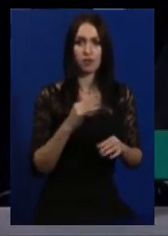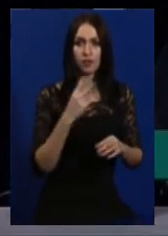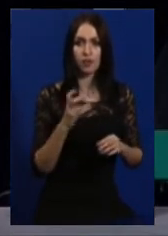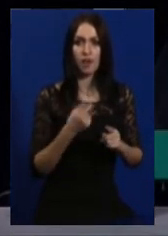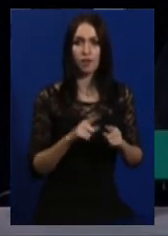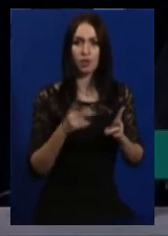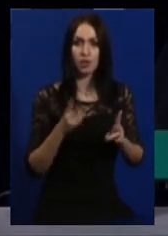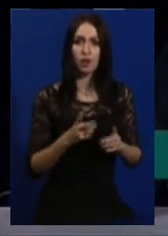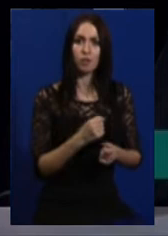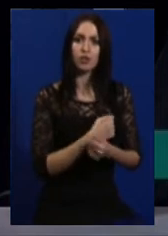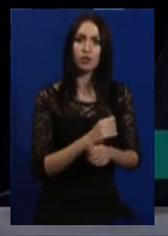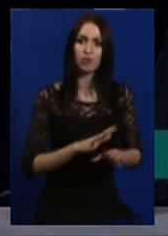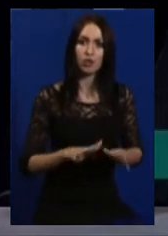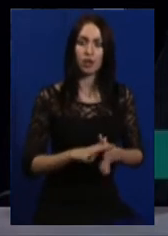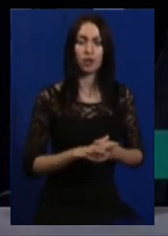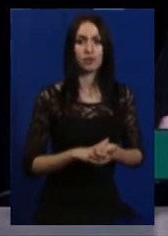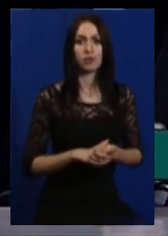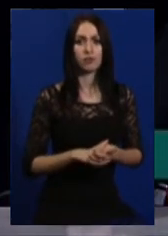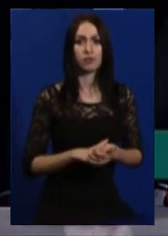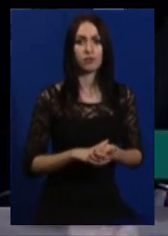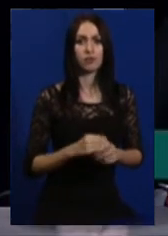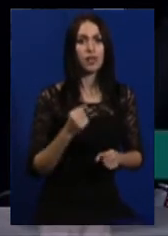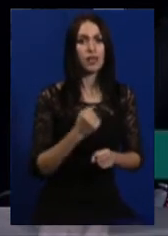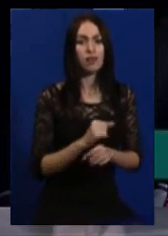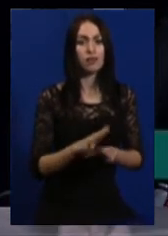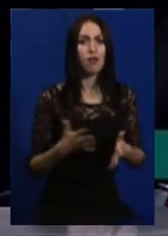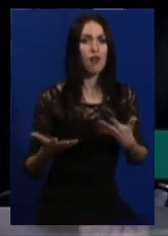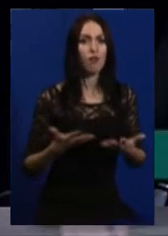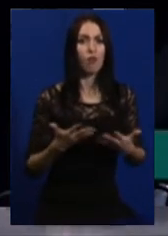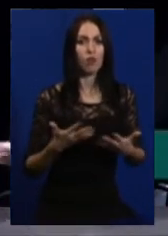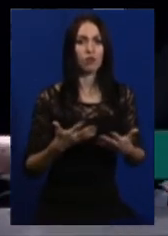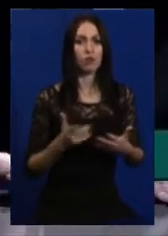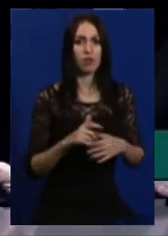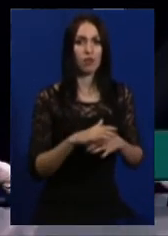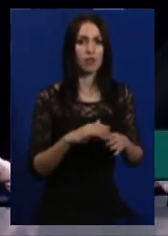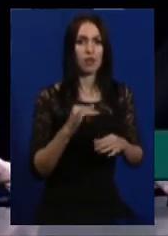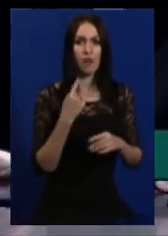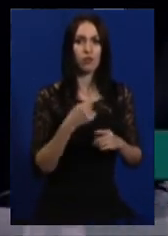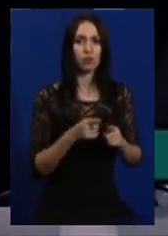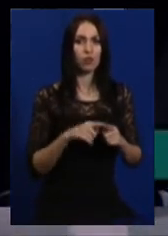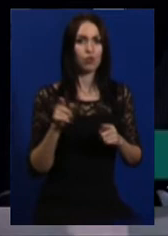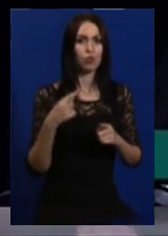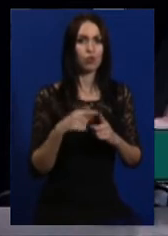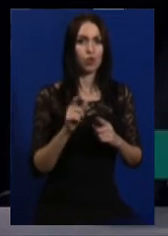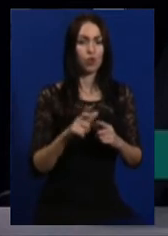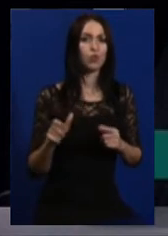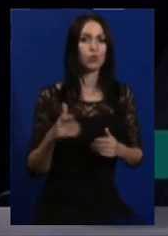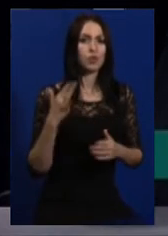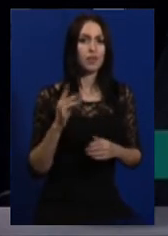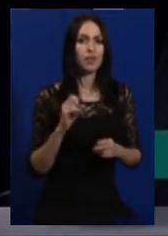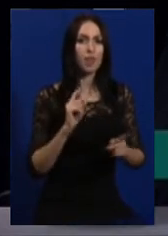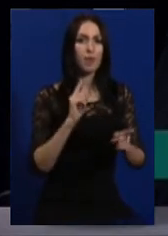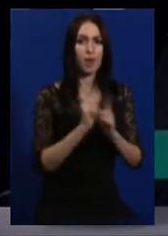травме не жалеть не делать какой-то гетто и говорить что это какие-то другие люди и не проходите мимо